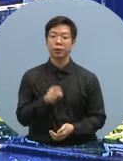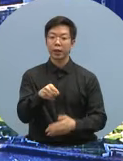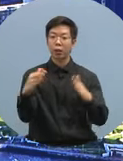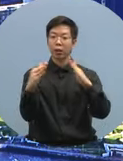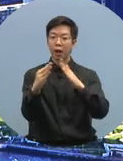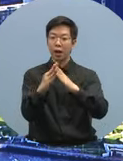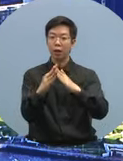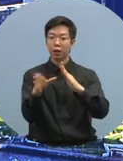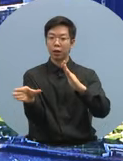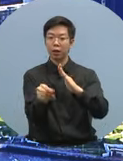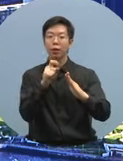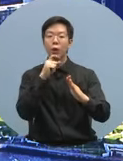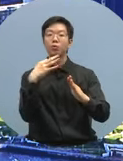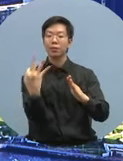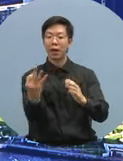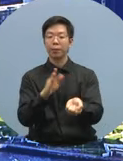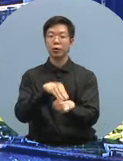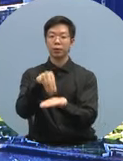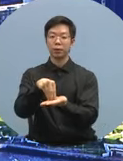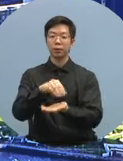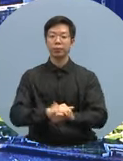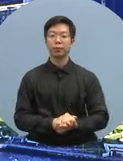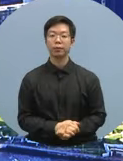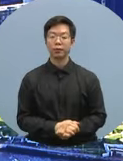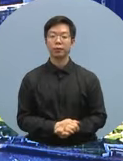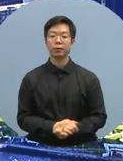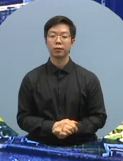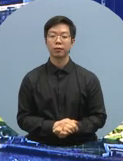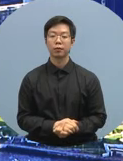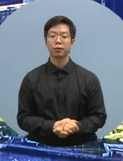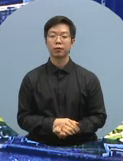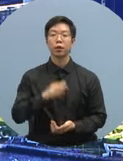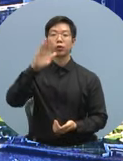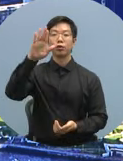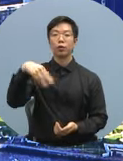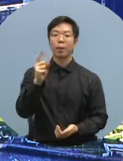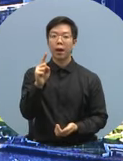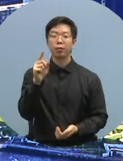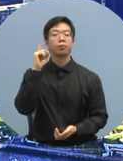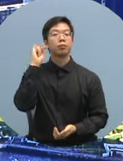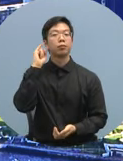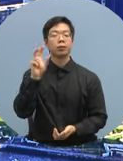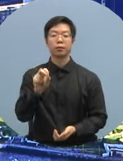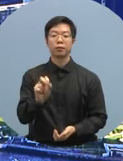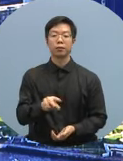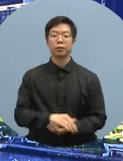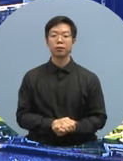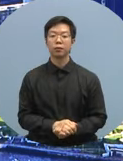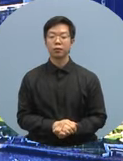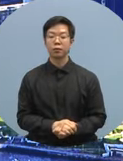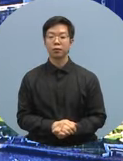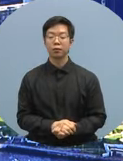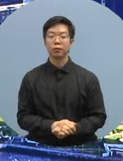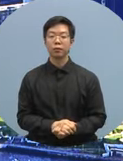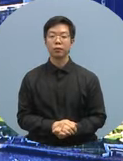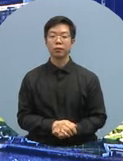有3宗個案係家庭嘅組合嘅。咁那個源頭呢我們都是未知的，那最早即